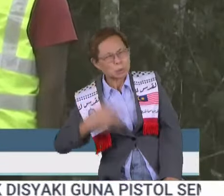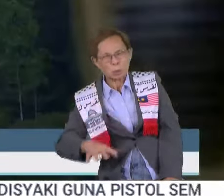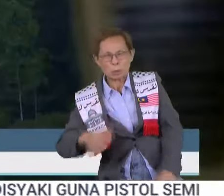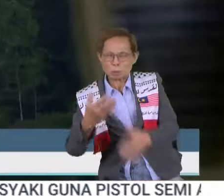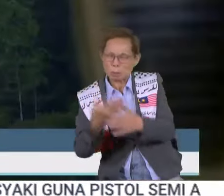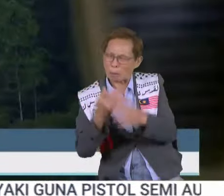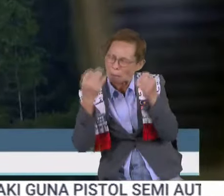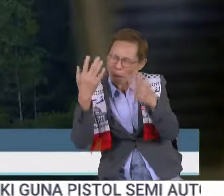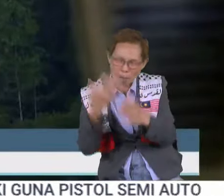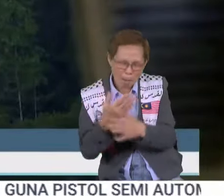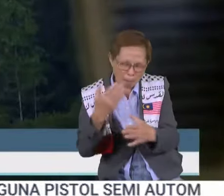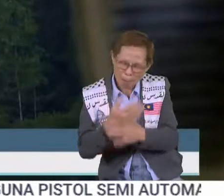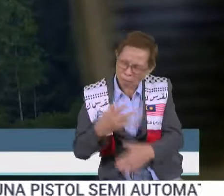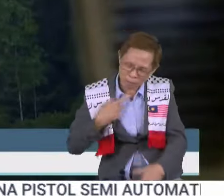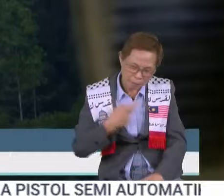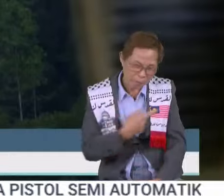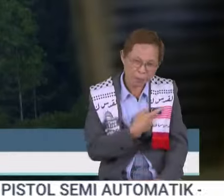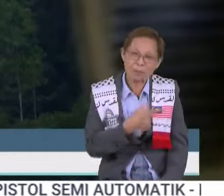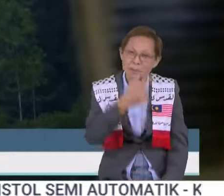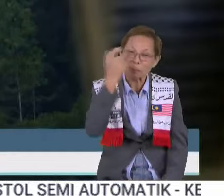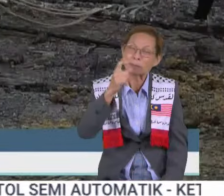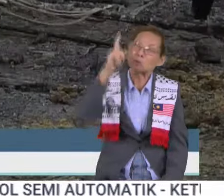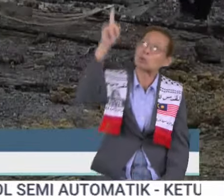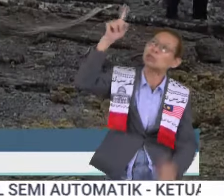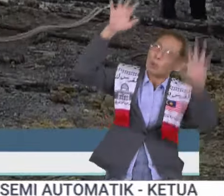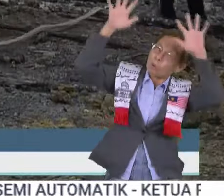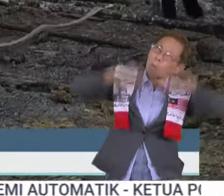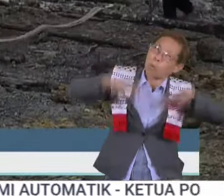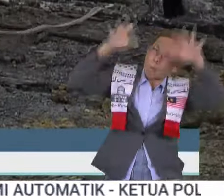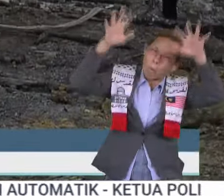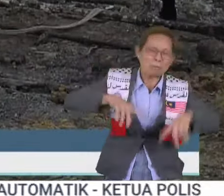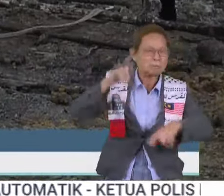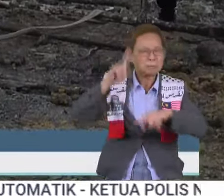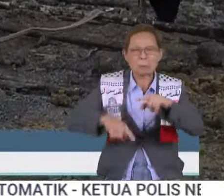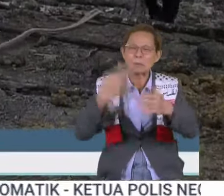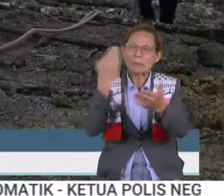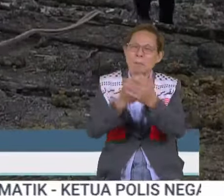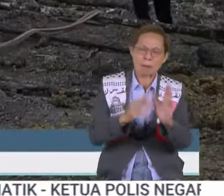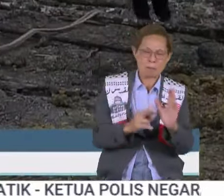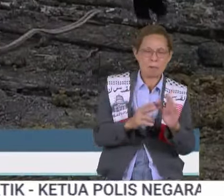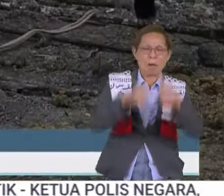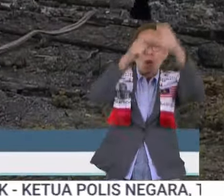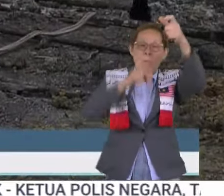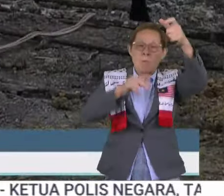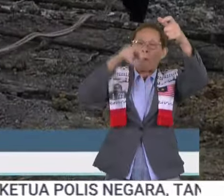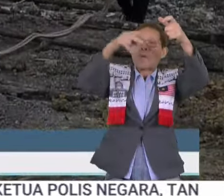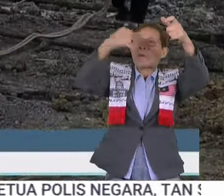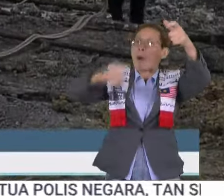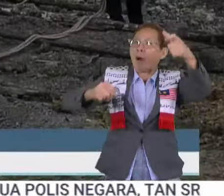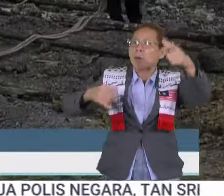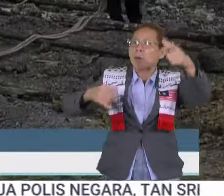mengganggu proses kami, sebab kalau cuaca hujan kenderaan tidak boleh sampai ke atas dan kita terpaksa memunggah peralatan